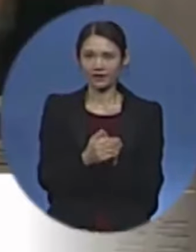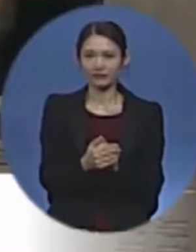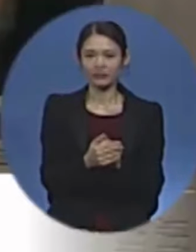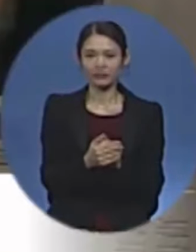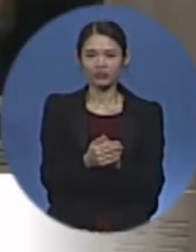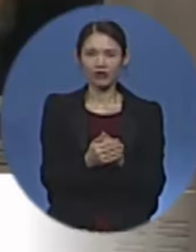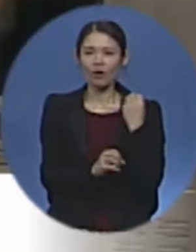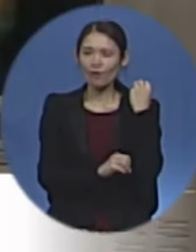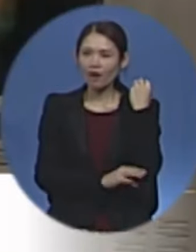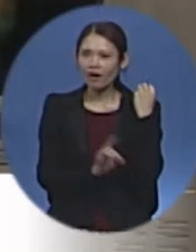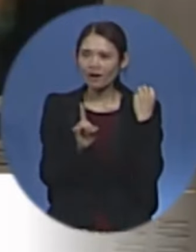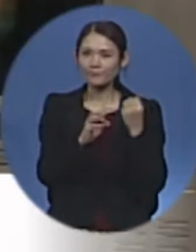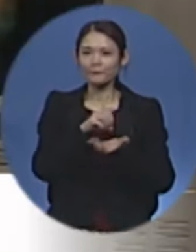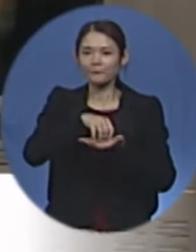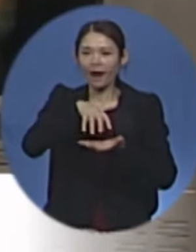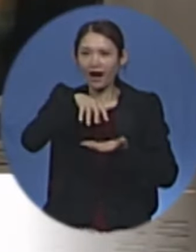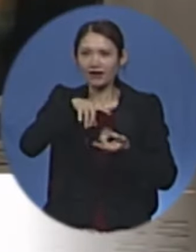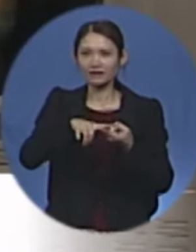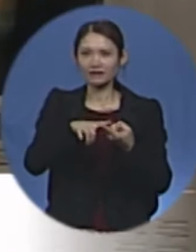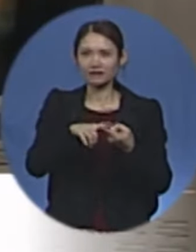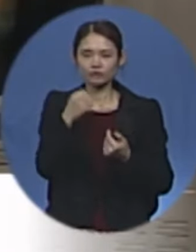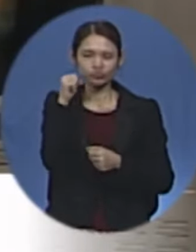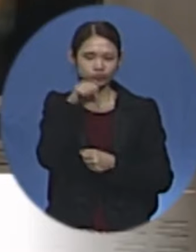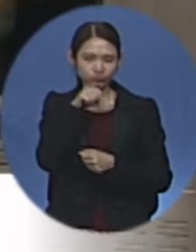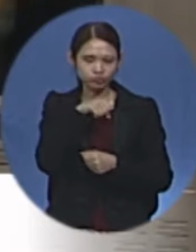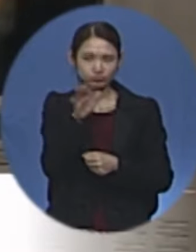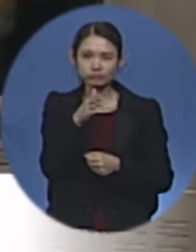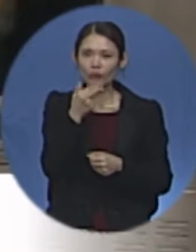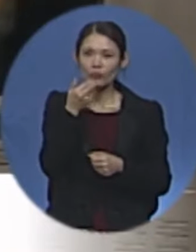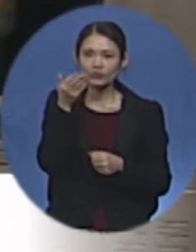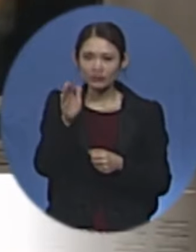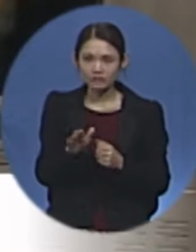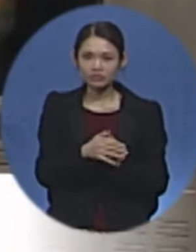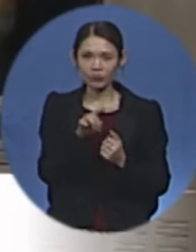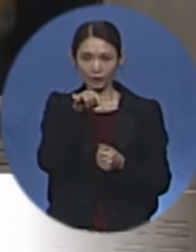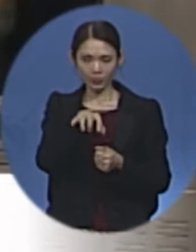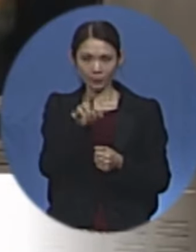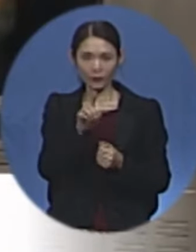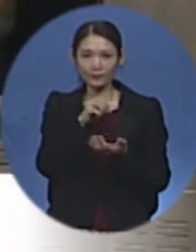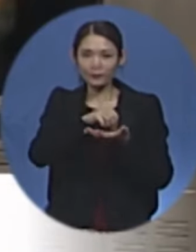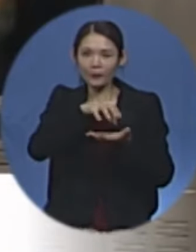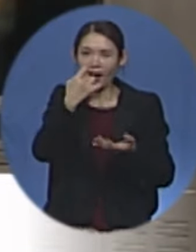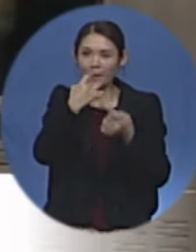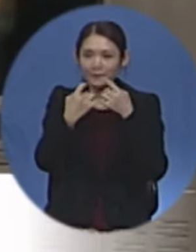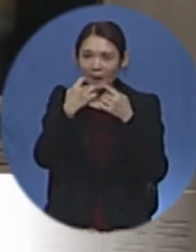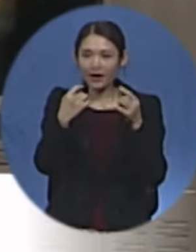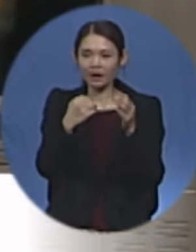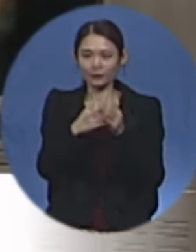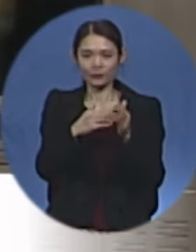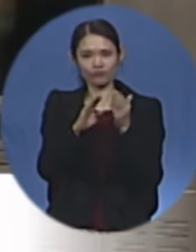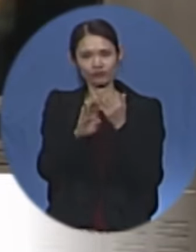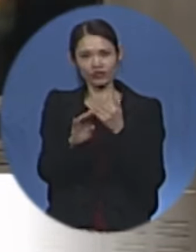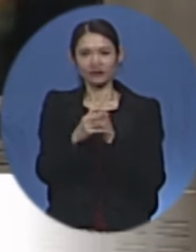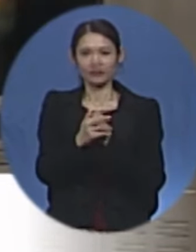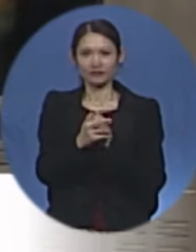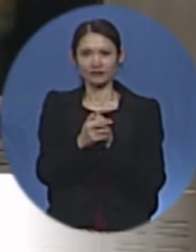원래는 빵에 대해서 취미도 없고 그랬는데 여기서 빵을 배우게 된